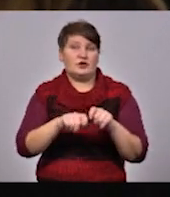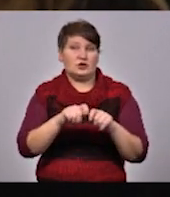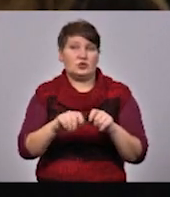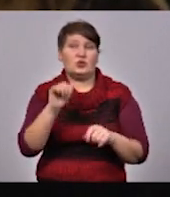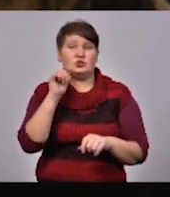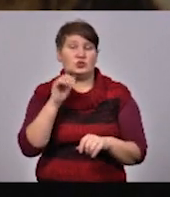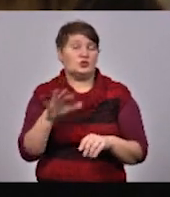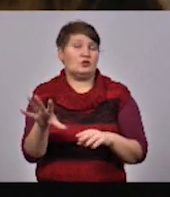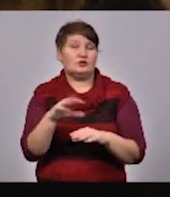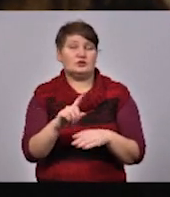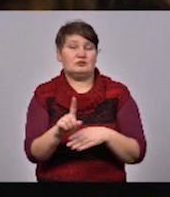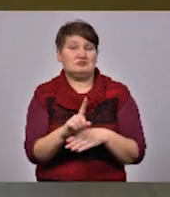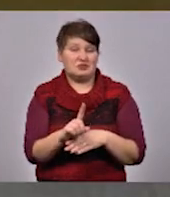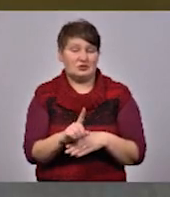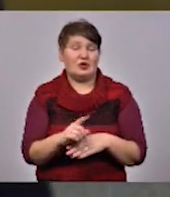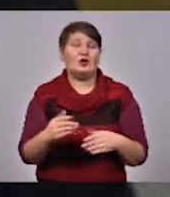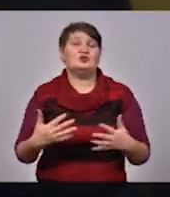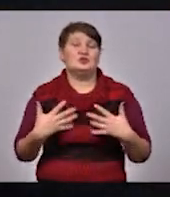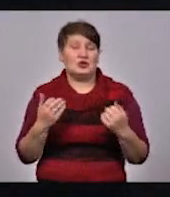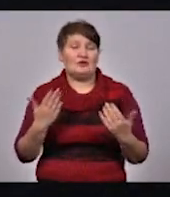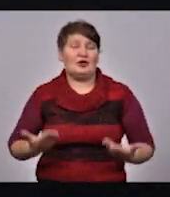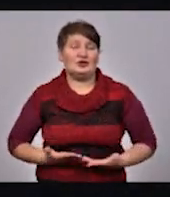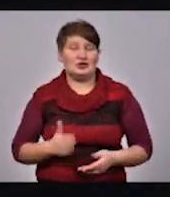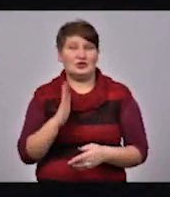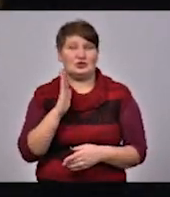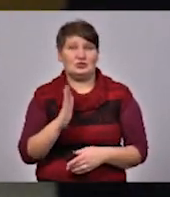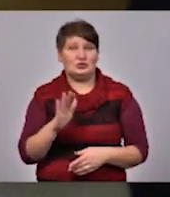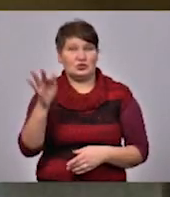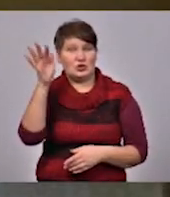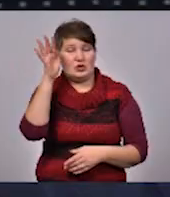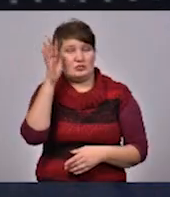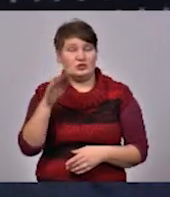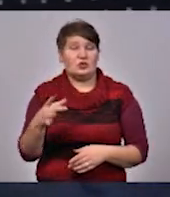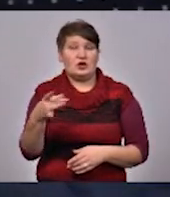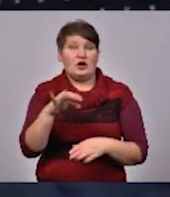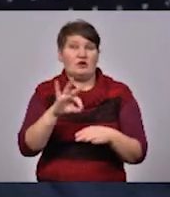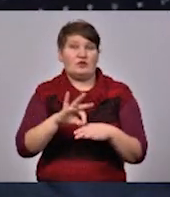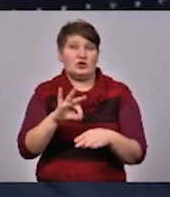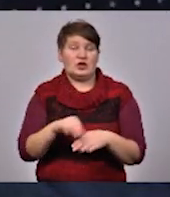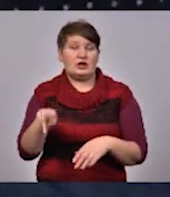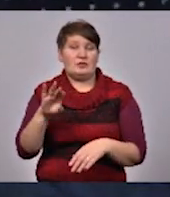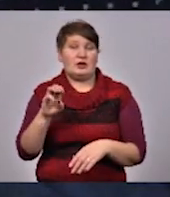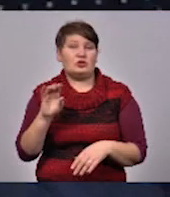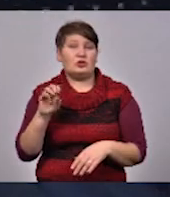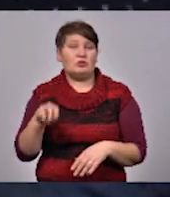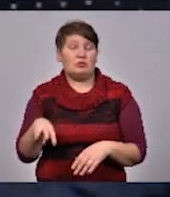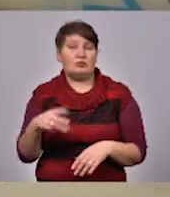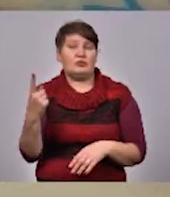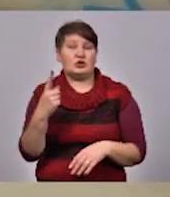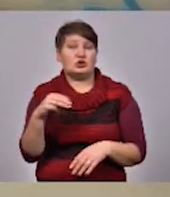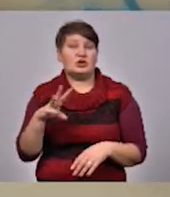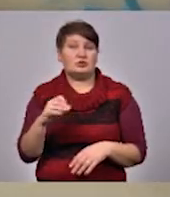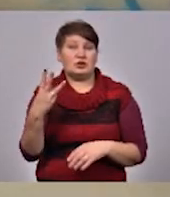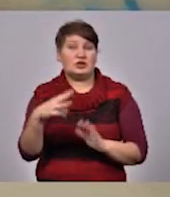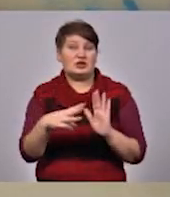що все добре, здорово, жити буду. Роман Остафійчук з Коломийського району. Хворіє діабетом першого типу 38 років.